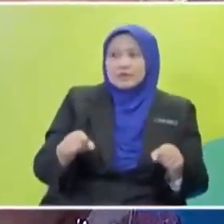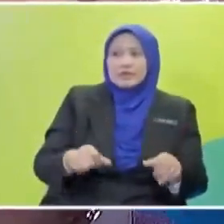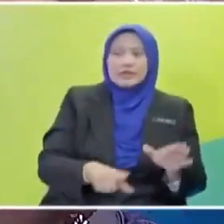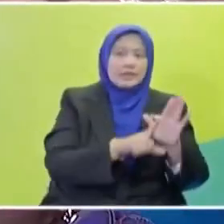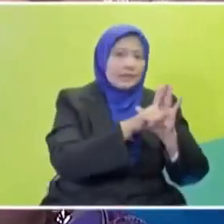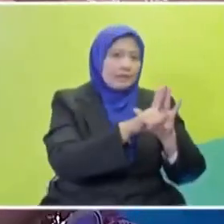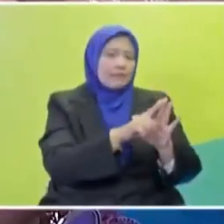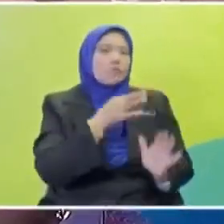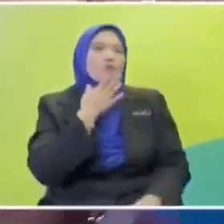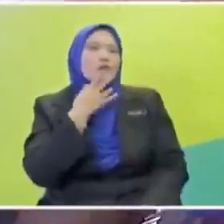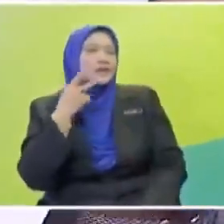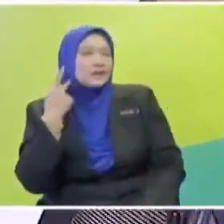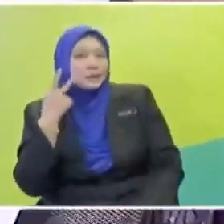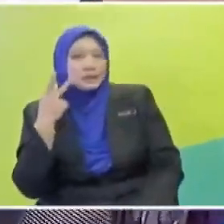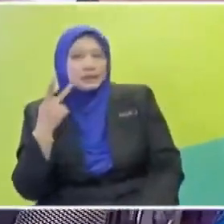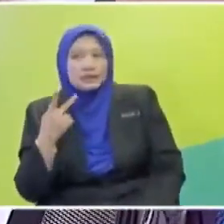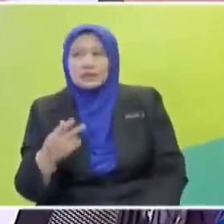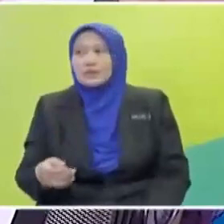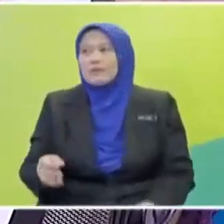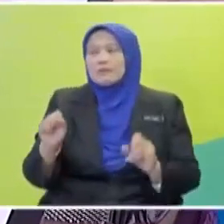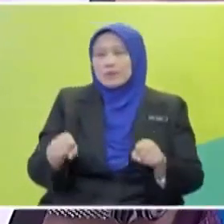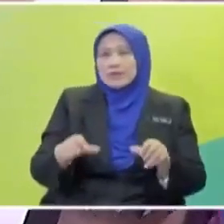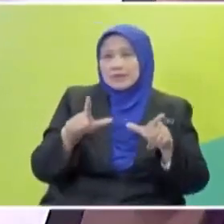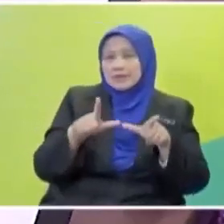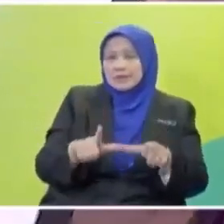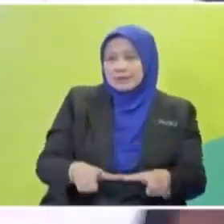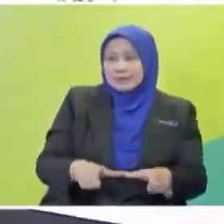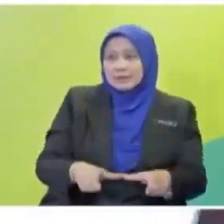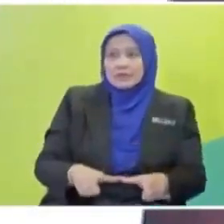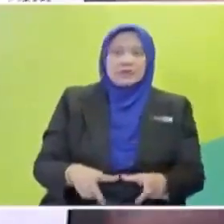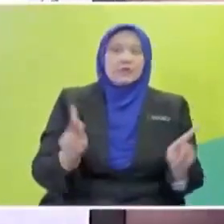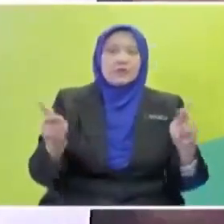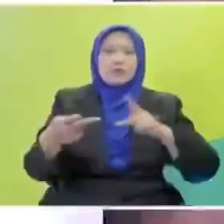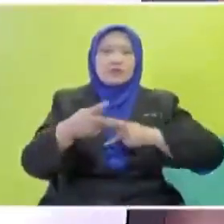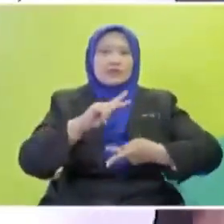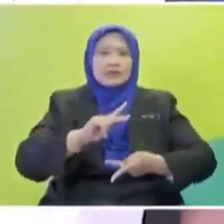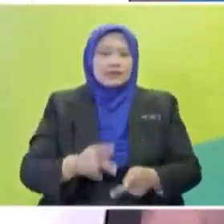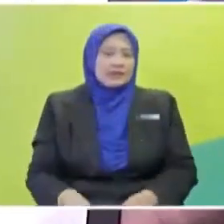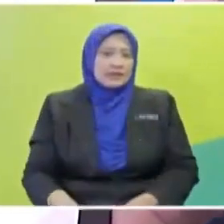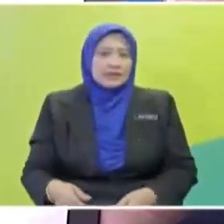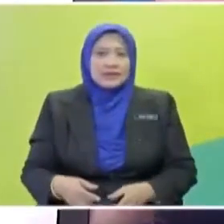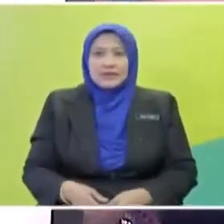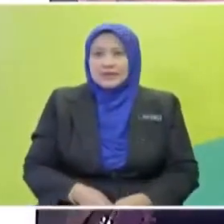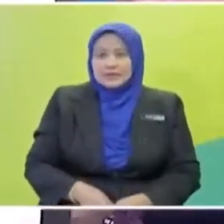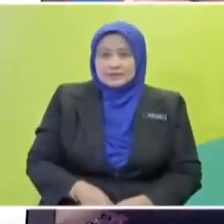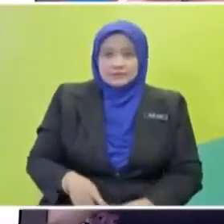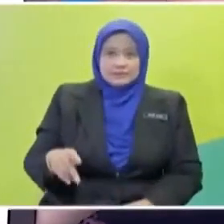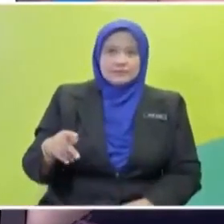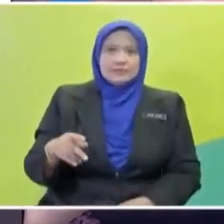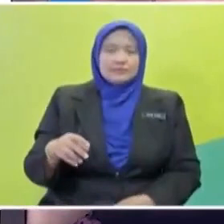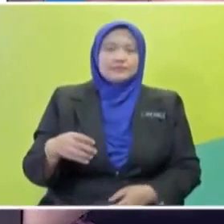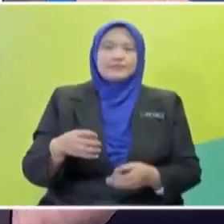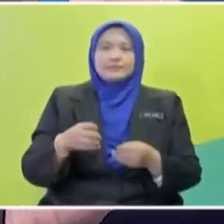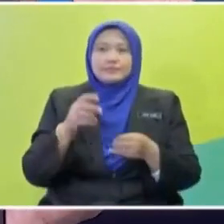siap-siap warna kuning. Okey, boleh label siap-siap. Okey, kotak kentang warna apa? Warna merah. Ha, macam ni saya lapar kan. Okey, kentang goreng saya